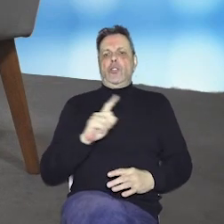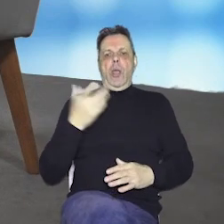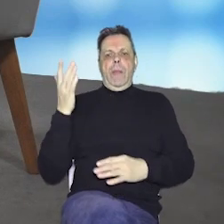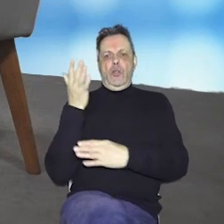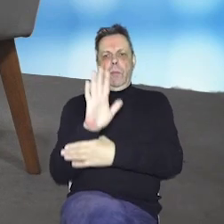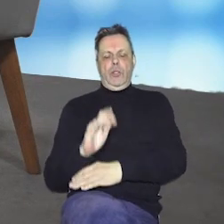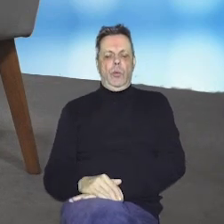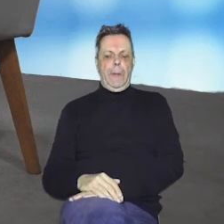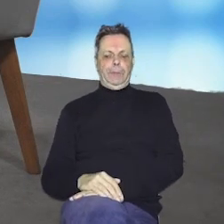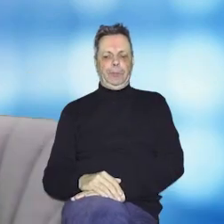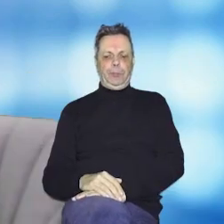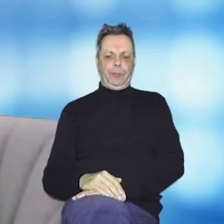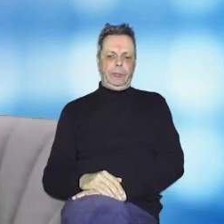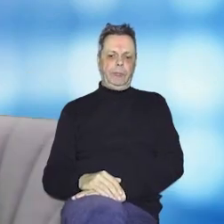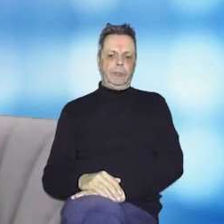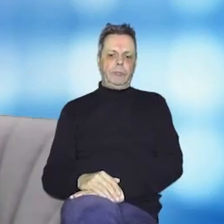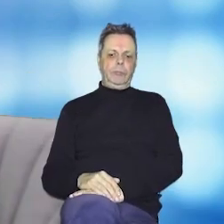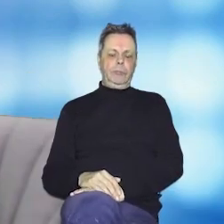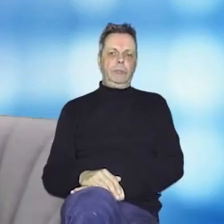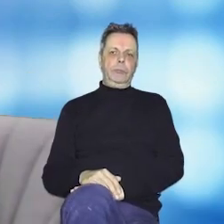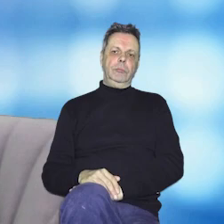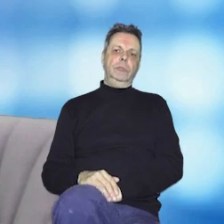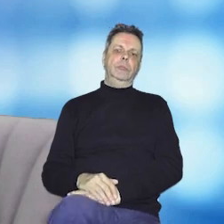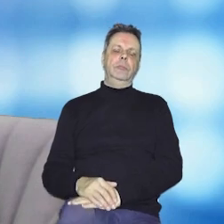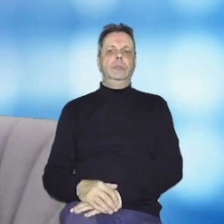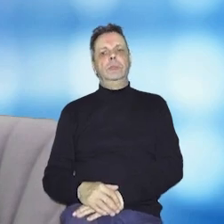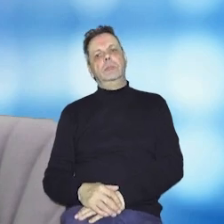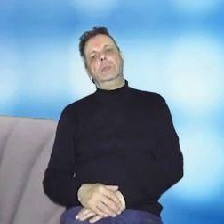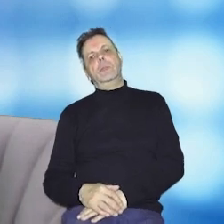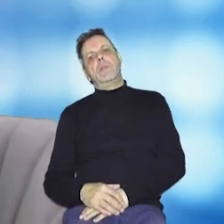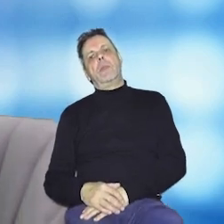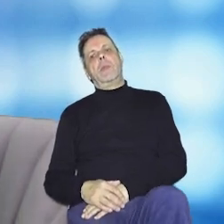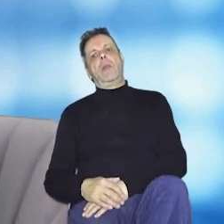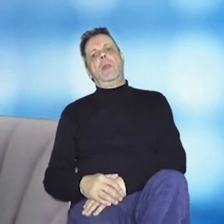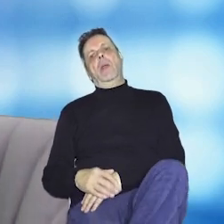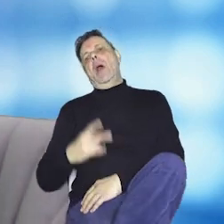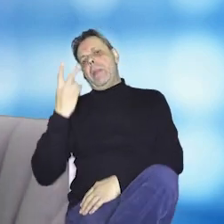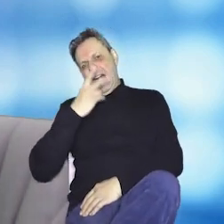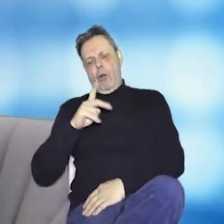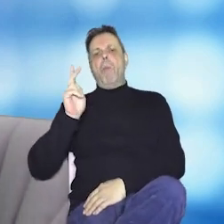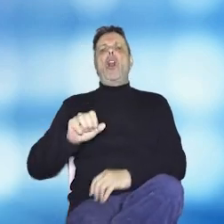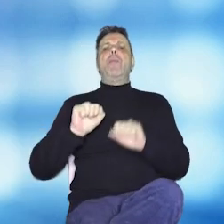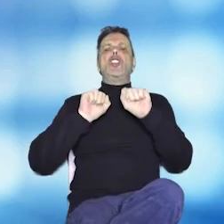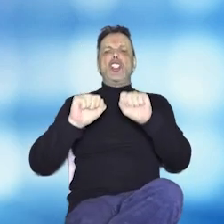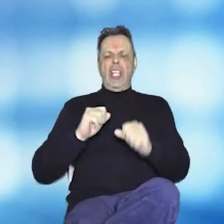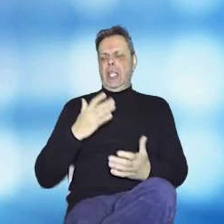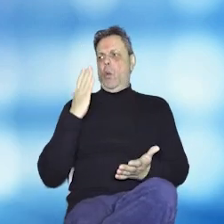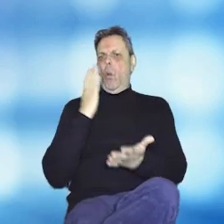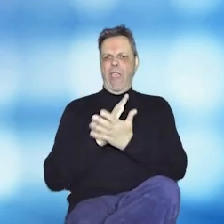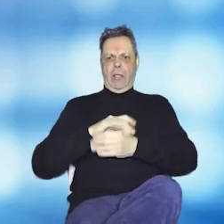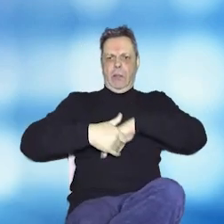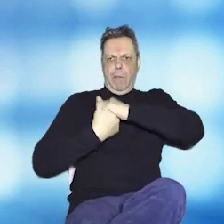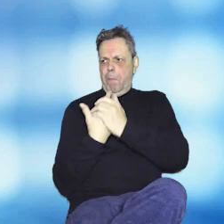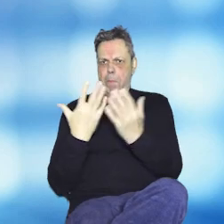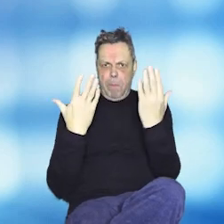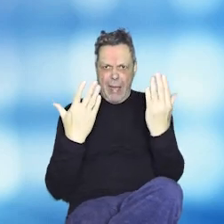nisu prisutne. Odlično. A standardno se od njih štitimo pranjem ruku. Higijenske mjere su